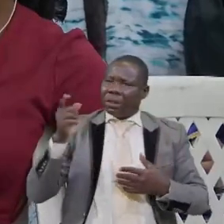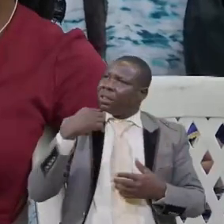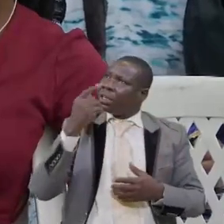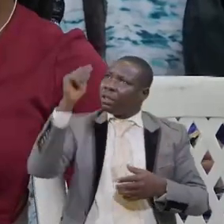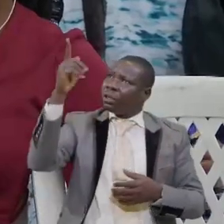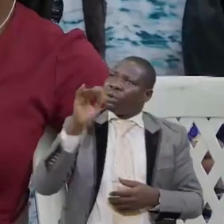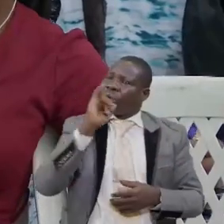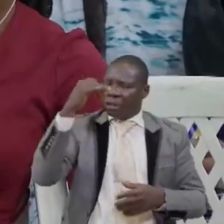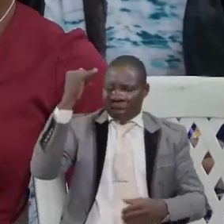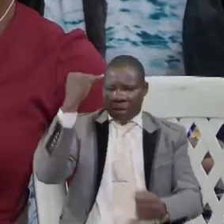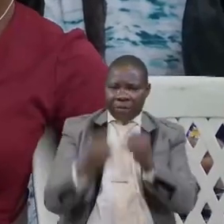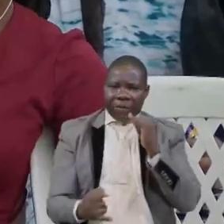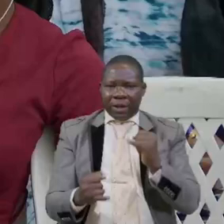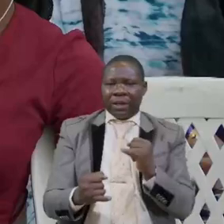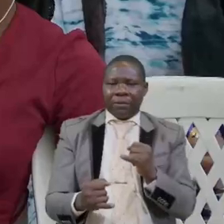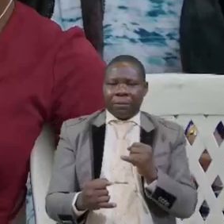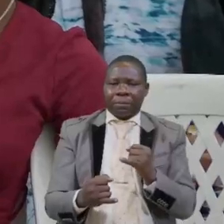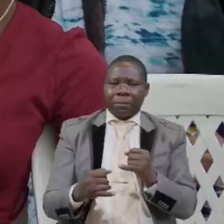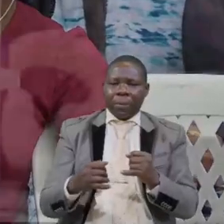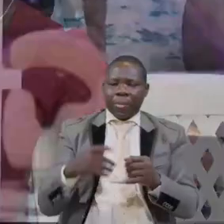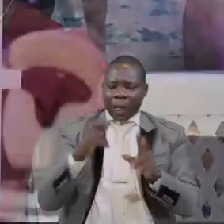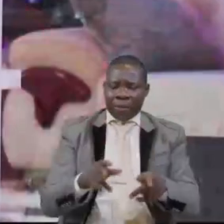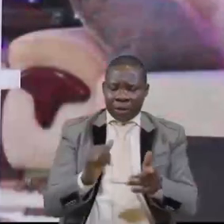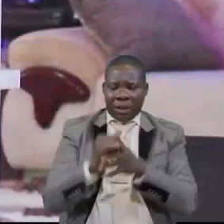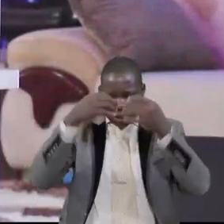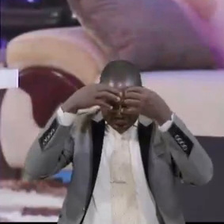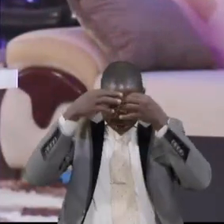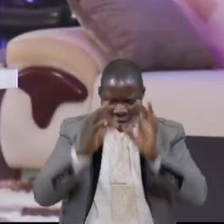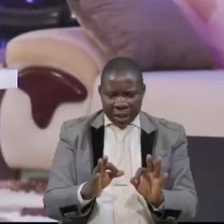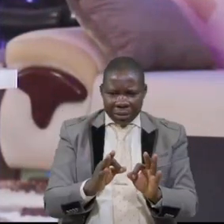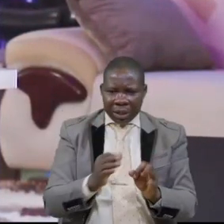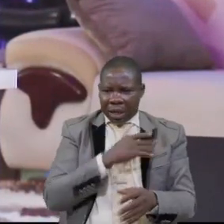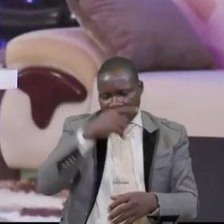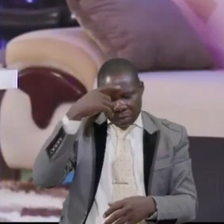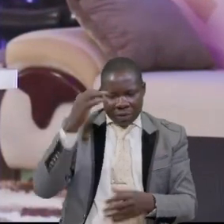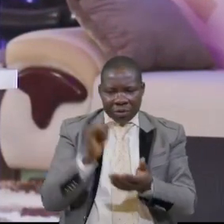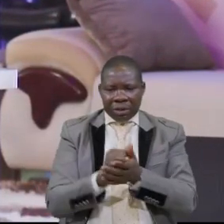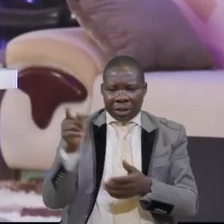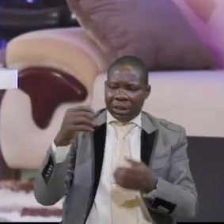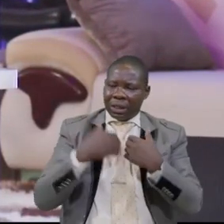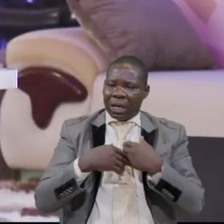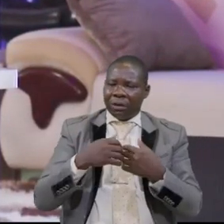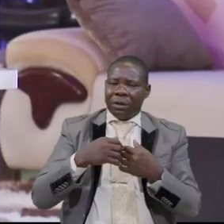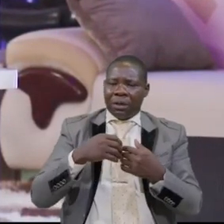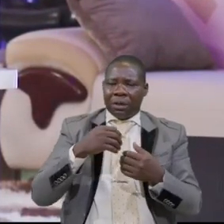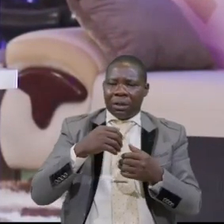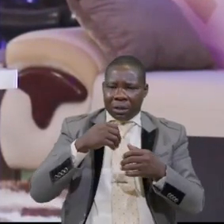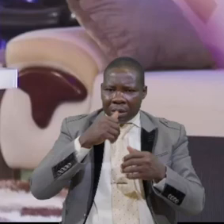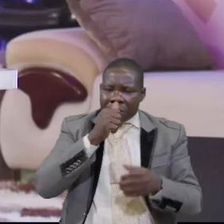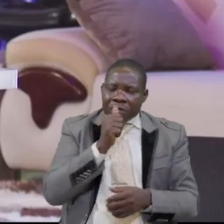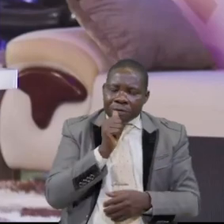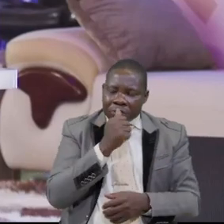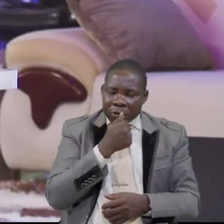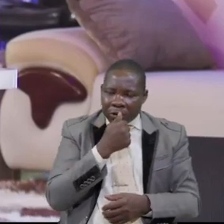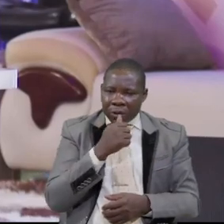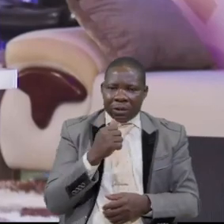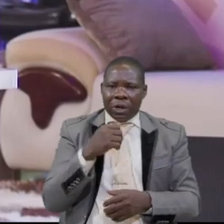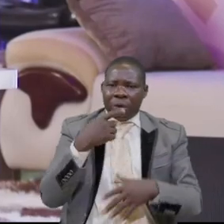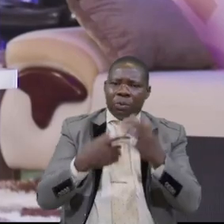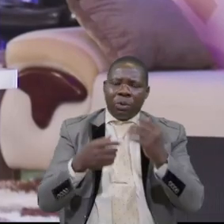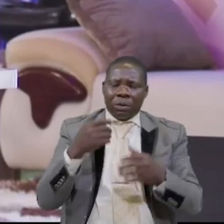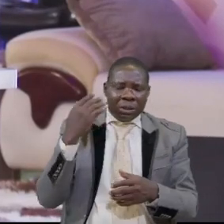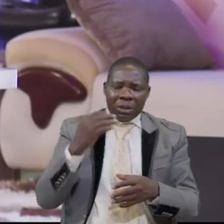est l'autorité finale et c'est lui qui détermine tout dans ma vie. Il l'avait. Et si dans ta vie, partout où tu